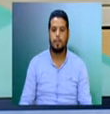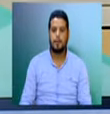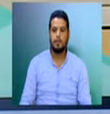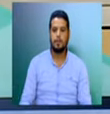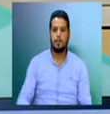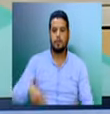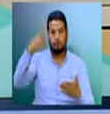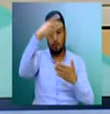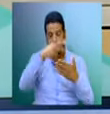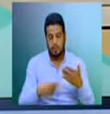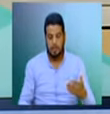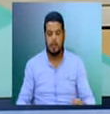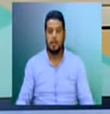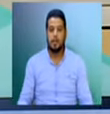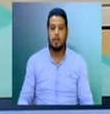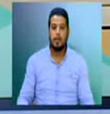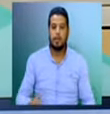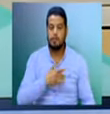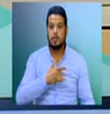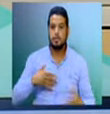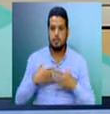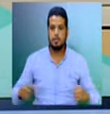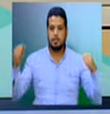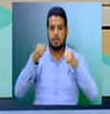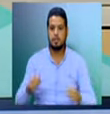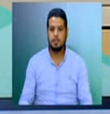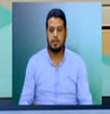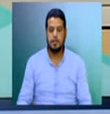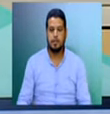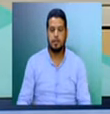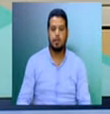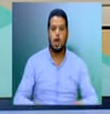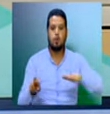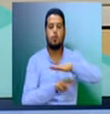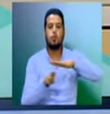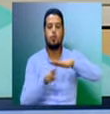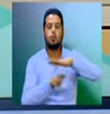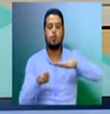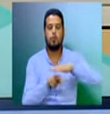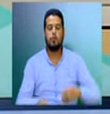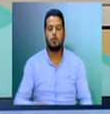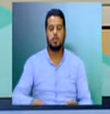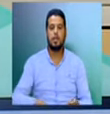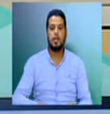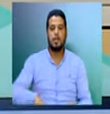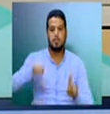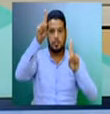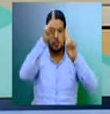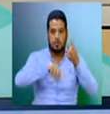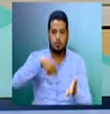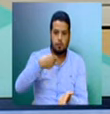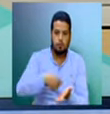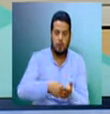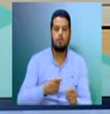على ضوء معايير الحكامة، مراجعة المنظومة الأجور والخدمات الصحية في القطاعين الخاص والعام،